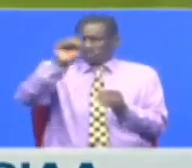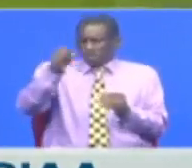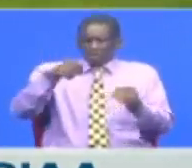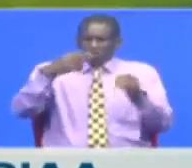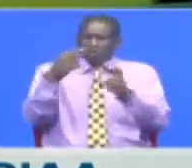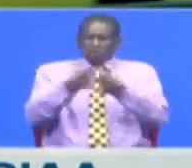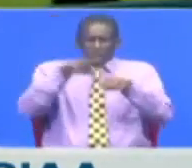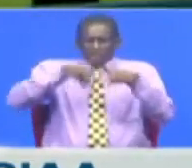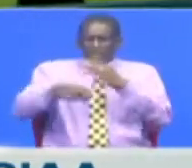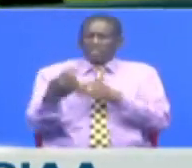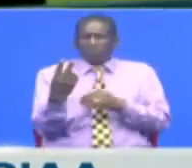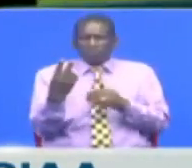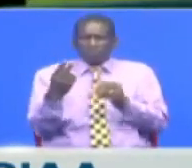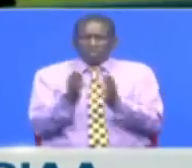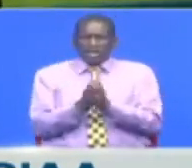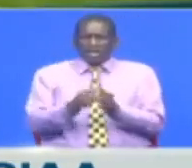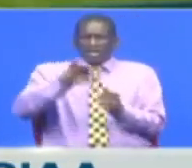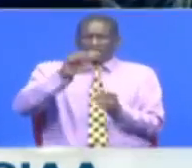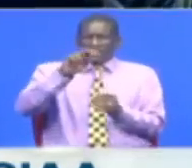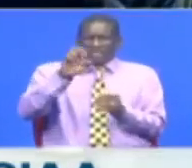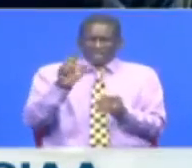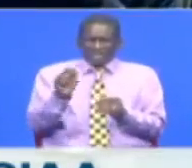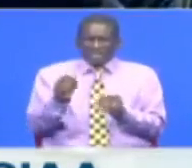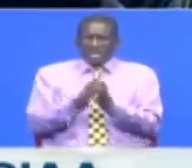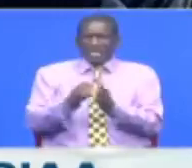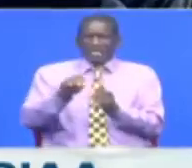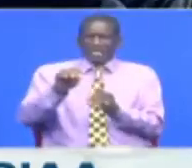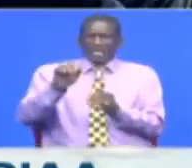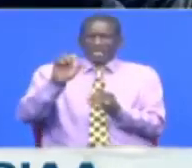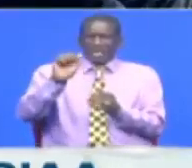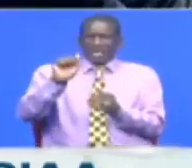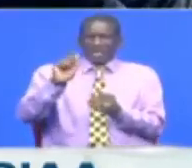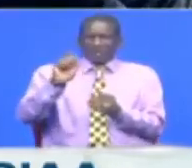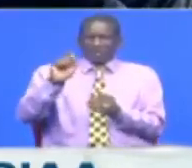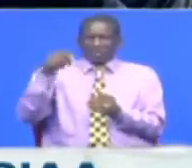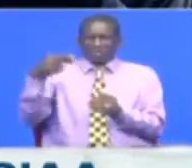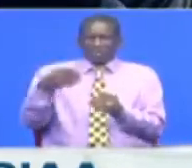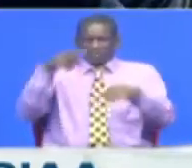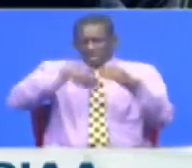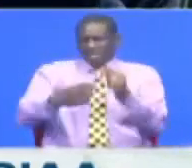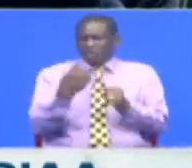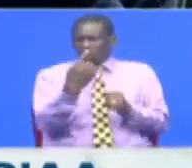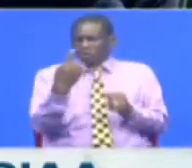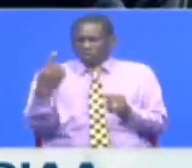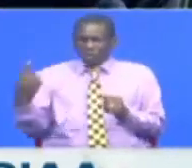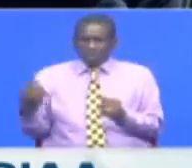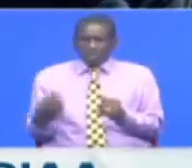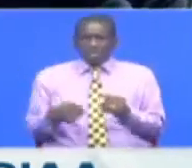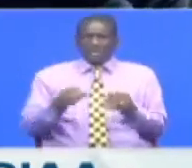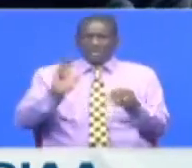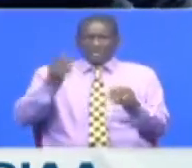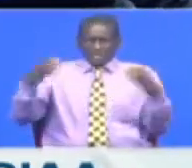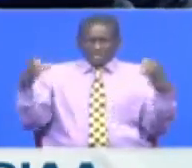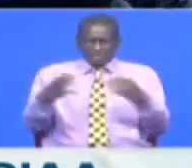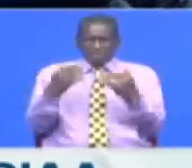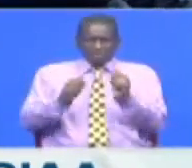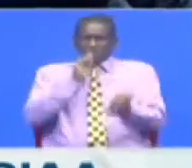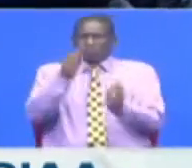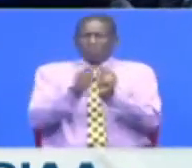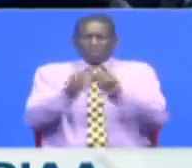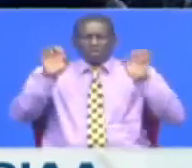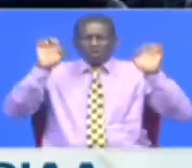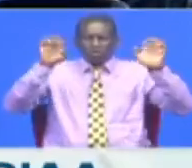alifunga mawili pamoja na Janet Bundi, Lydia Koth na Nedia Tieno waliopachika kimiani bao moja kila mmoja. Starlets itacheza na Ethiopia